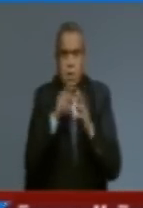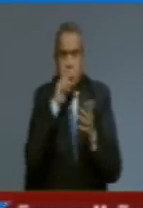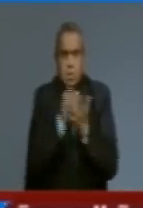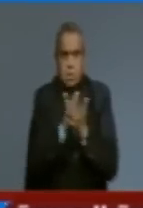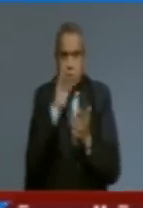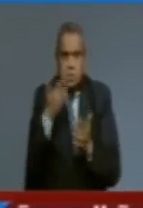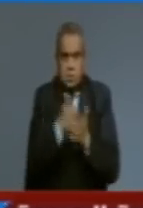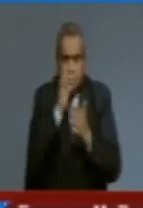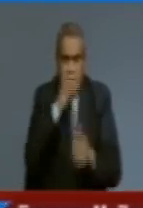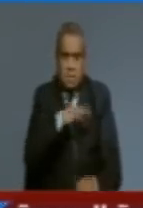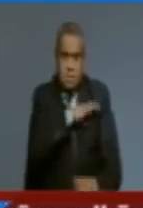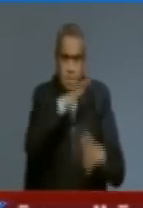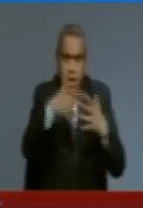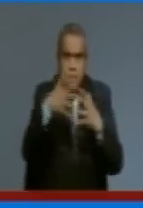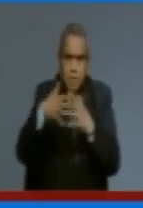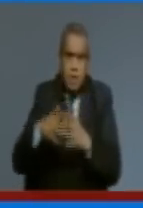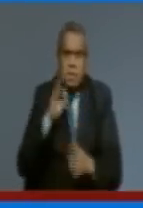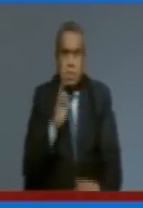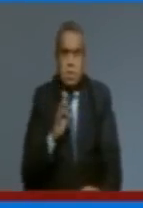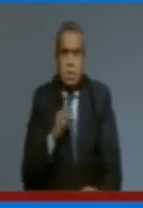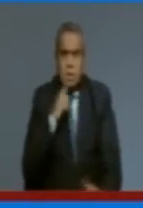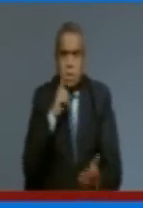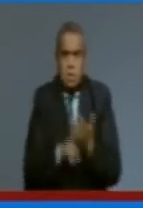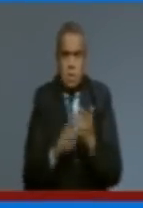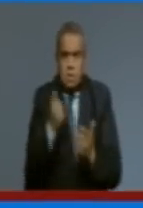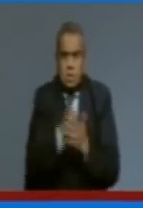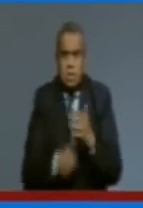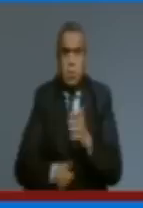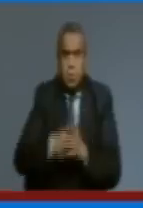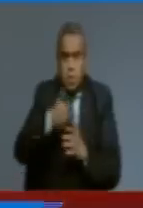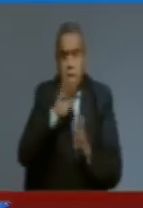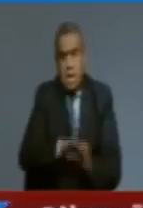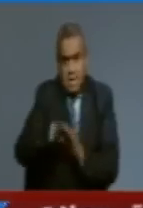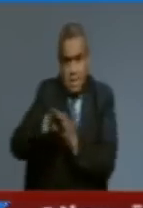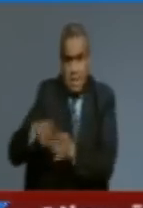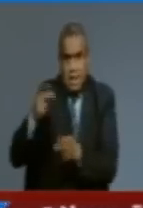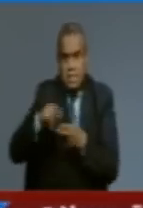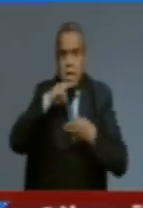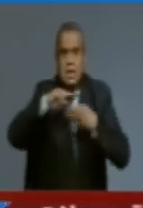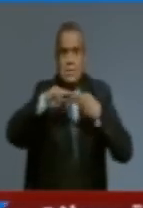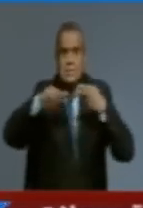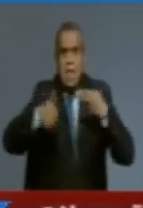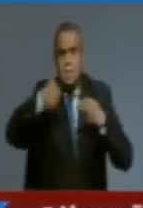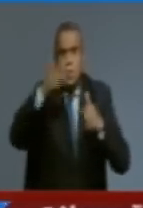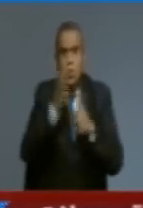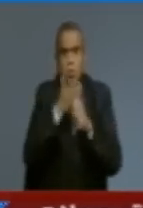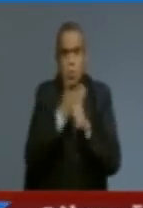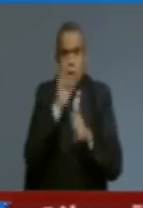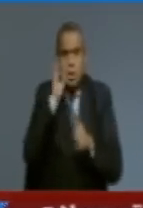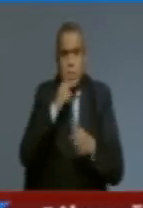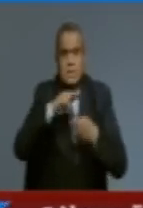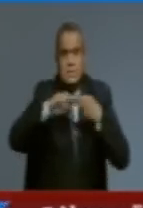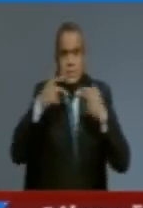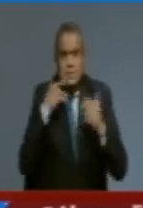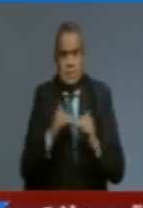لها. وبدون السلام لن يكون هناك استقرارا، وبدون استقرار لن يكون